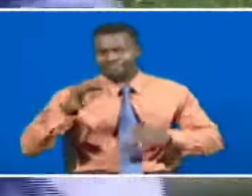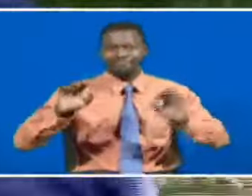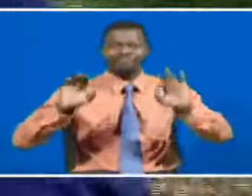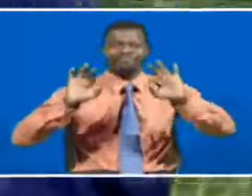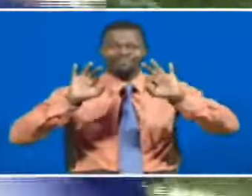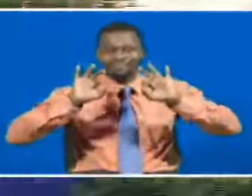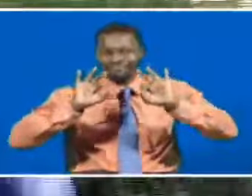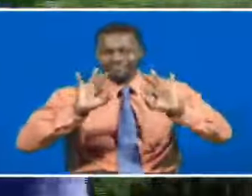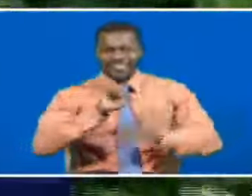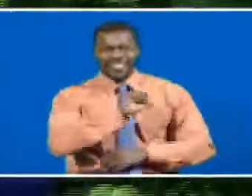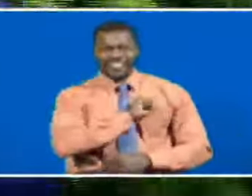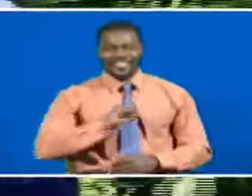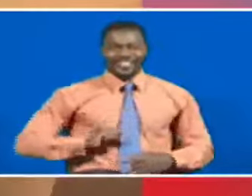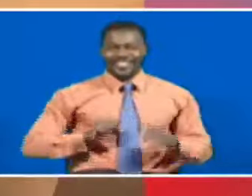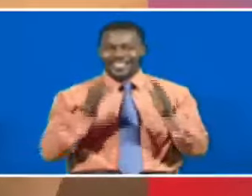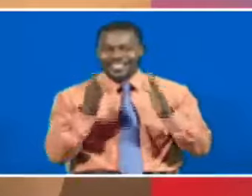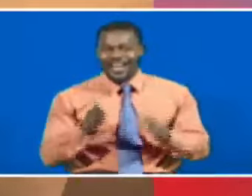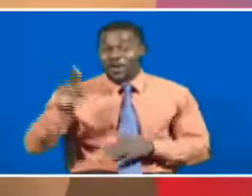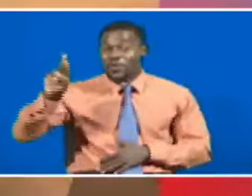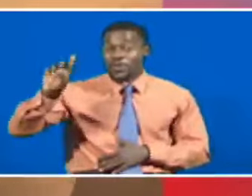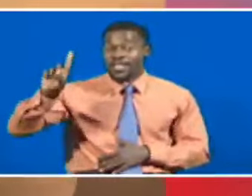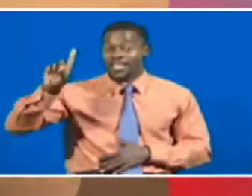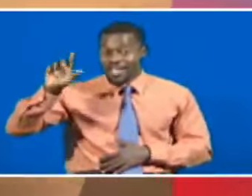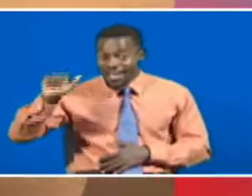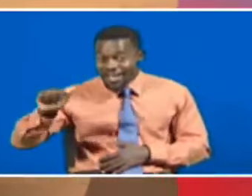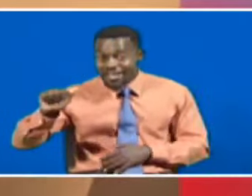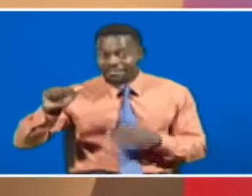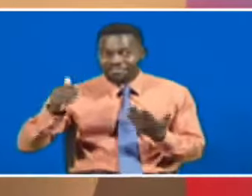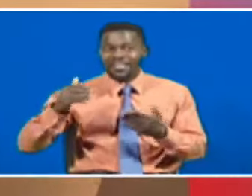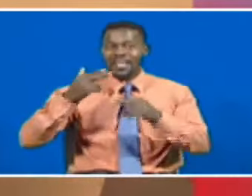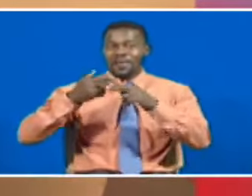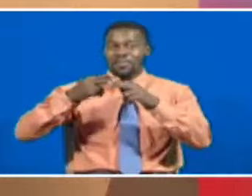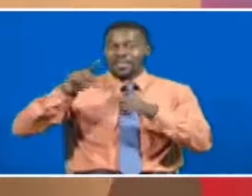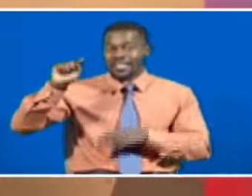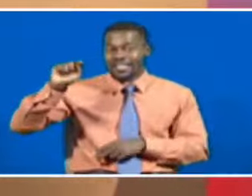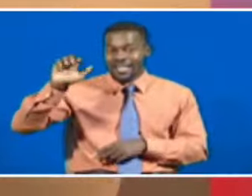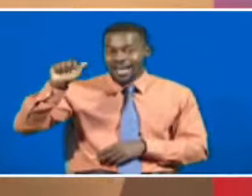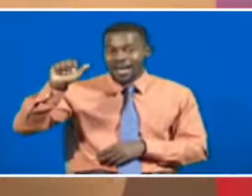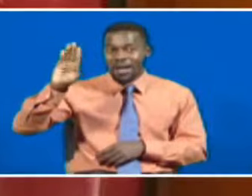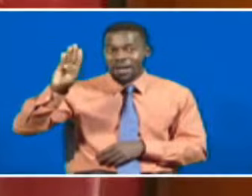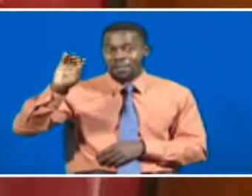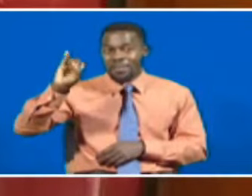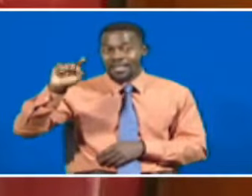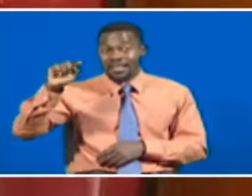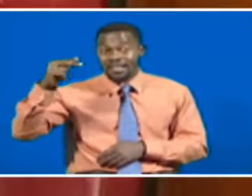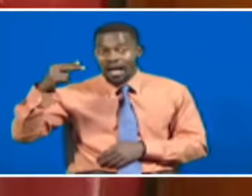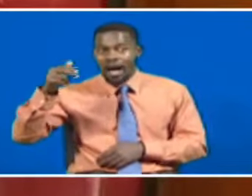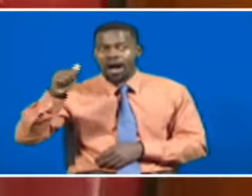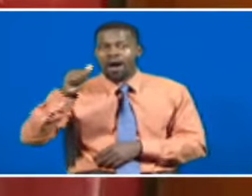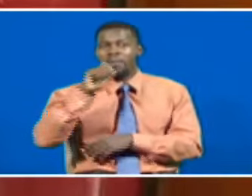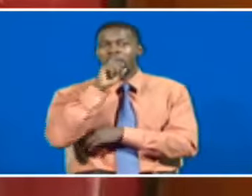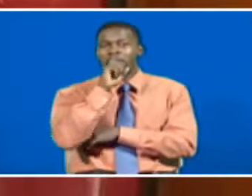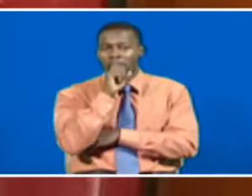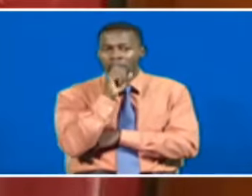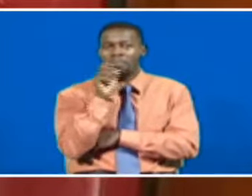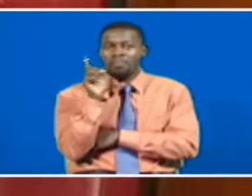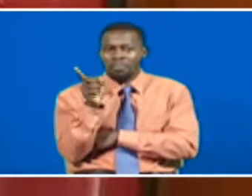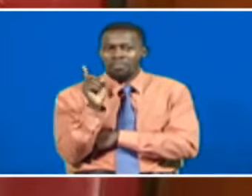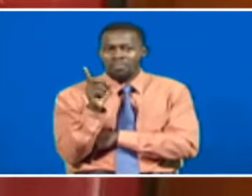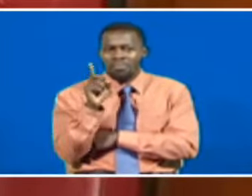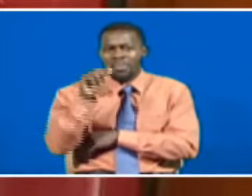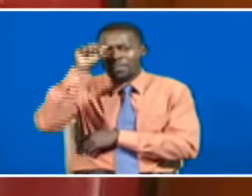Seneta maalum wa chama cha UDA Tabitha Mutinda anafahamu fika majukumu yake. Ni wajibu aliotwikwa kutokana na